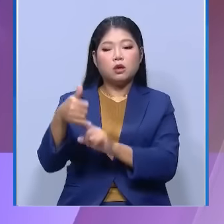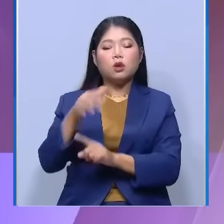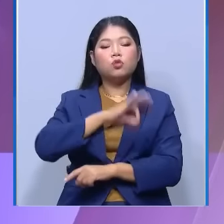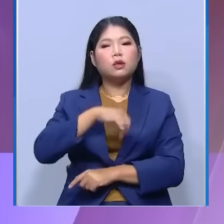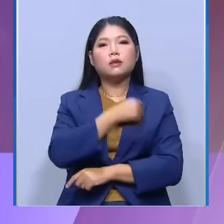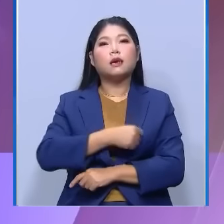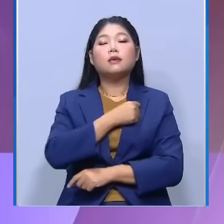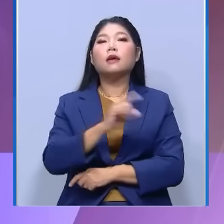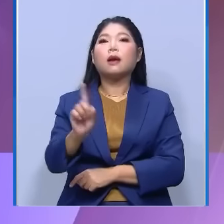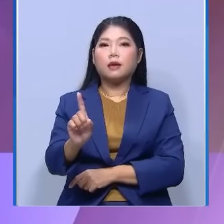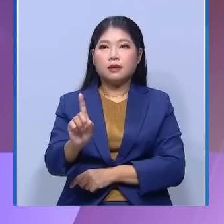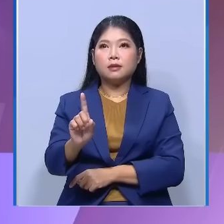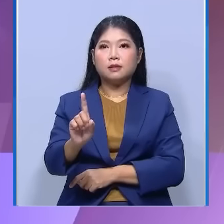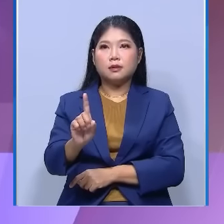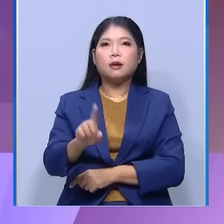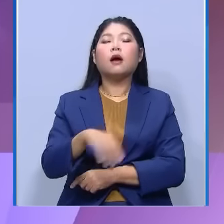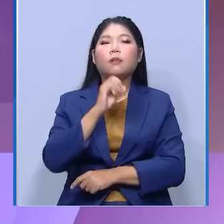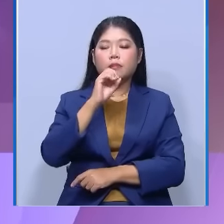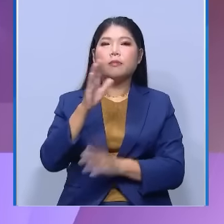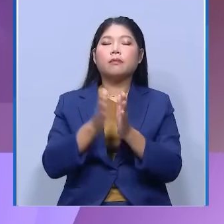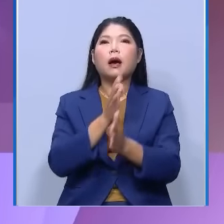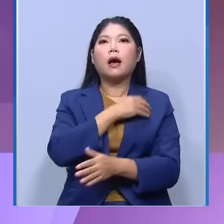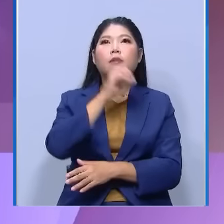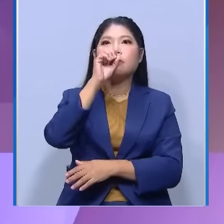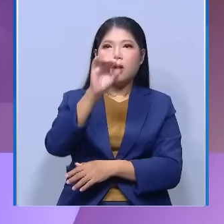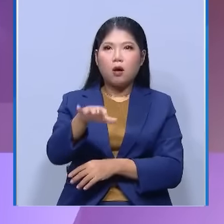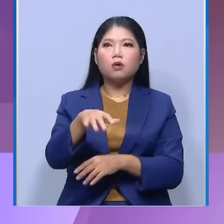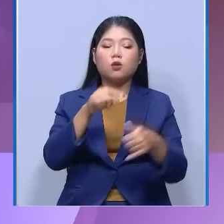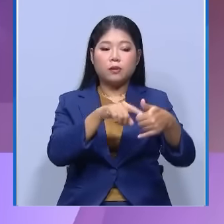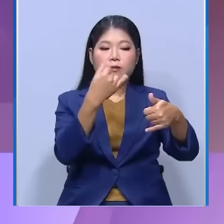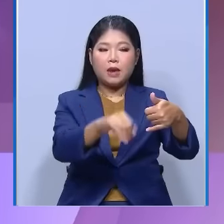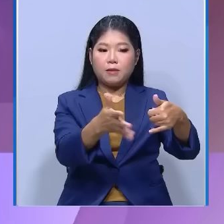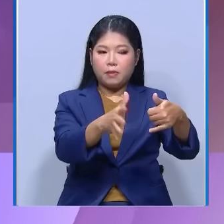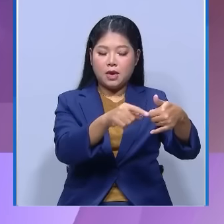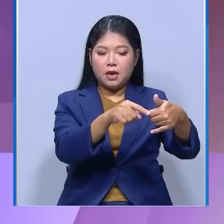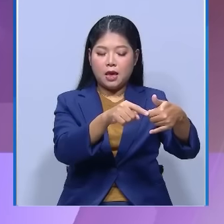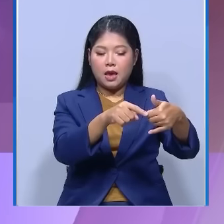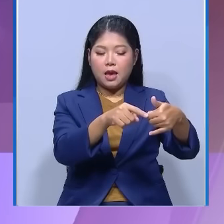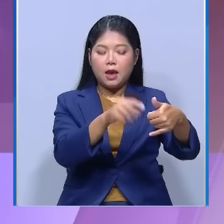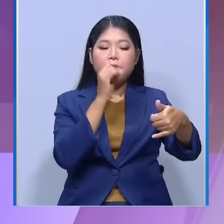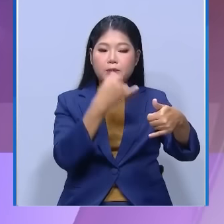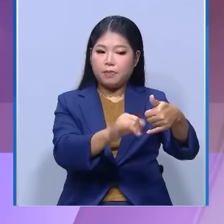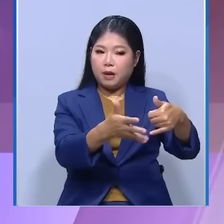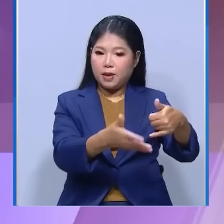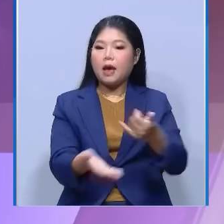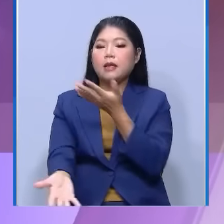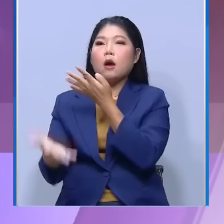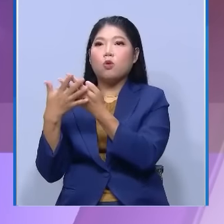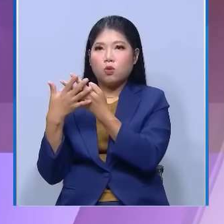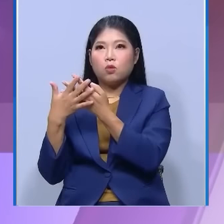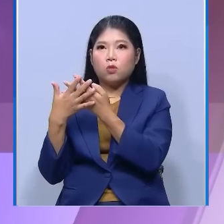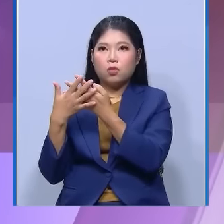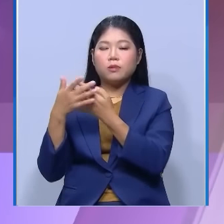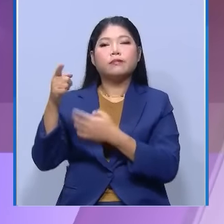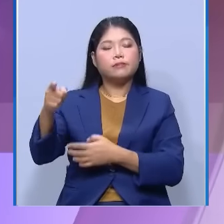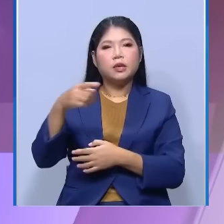ดคือการที่พระอาจารย์บอกว่าตนเอาคนที่ไม่ผิดเข้าคุกซึ่งทั้งหมดที่พระอาจารย์ได้พิมพ์ไปเข้าข้อหาหมิ่นประม